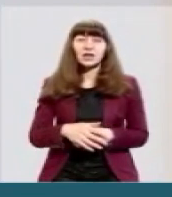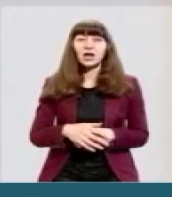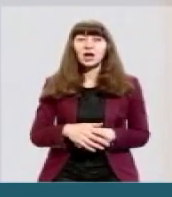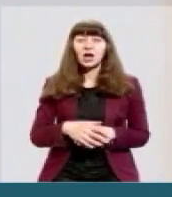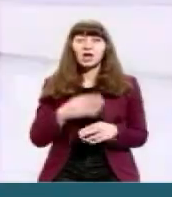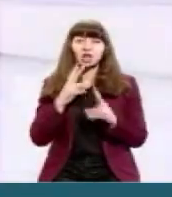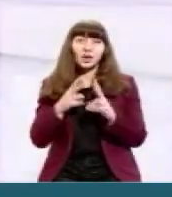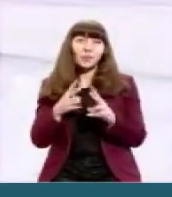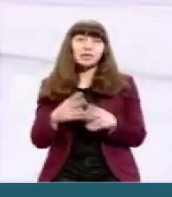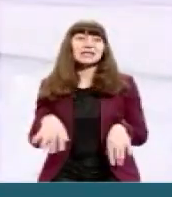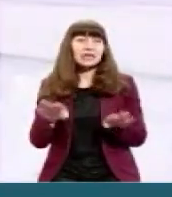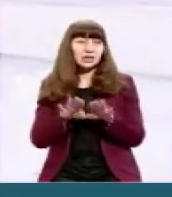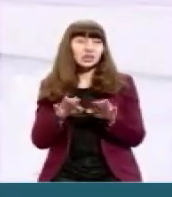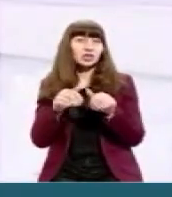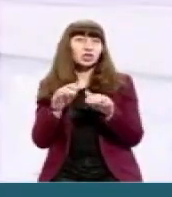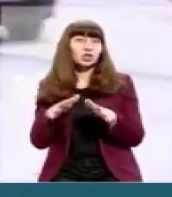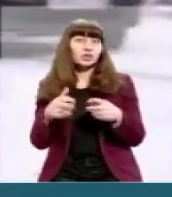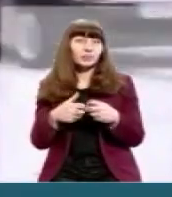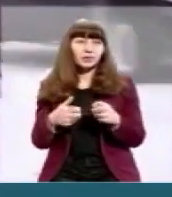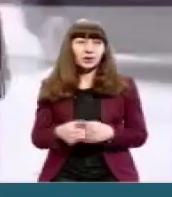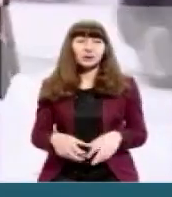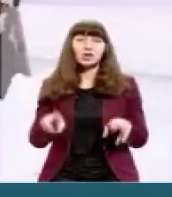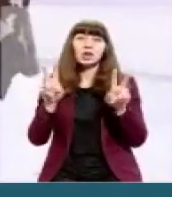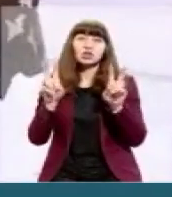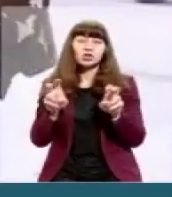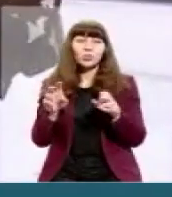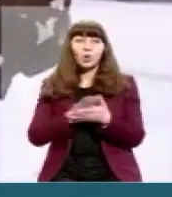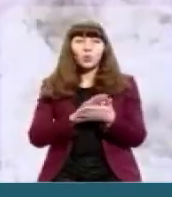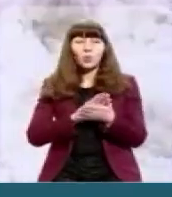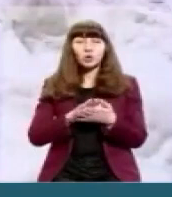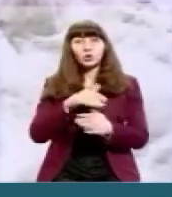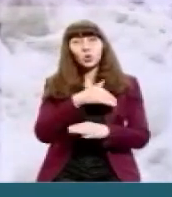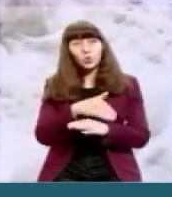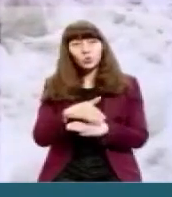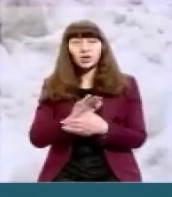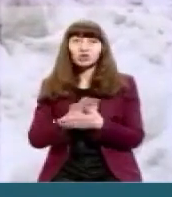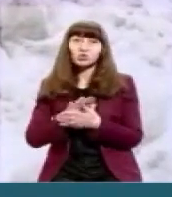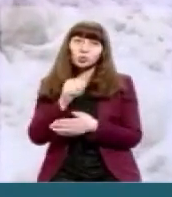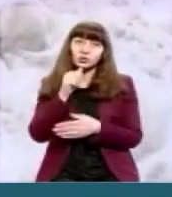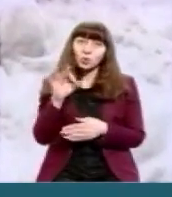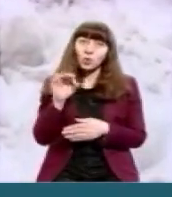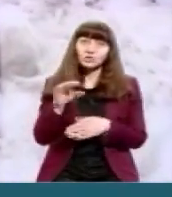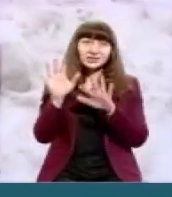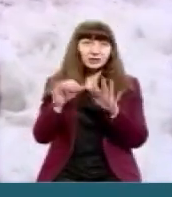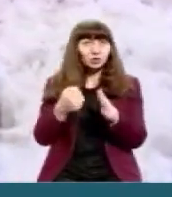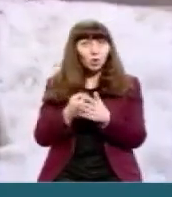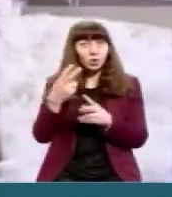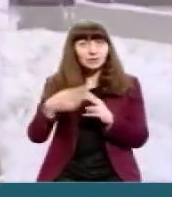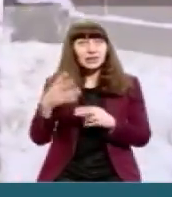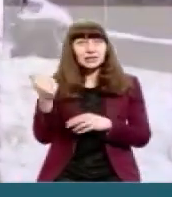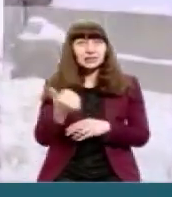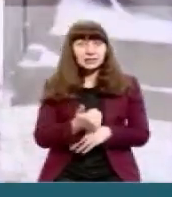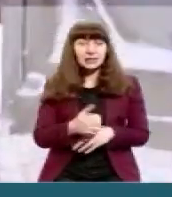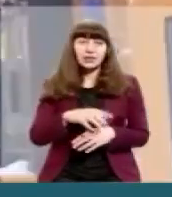работу надо провести. Не перестает быть актуальной тема уборки городских улиц. Марат Шантубаев поручил очистить Кустанай от снега до конца недели, так как